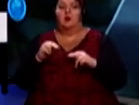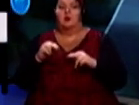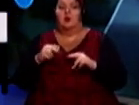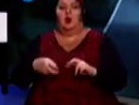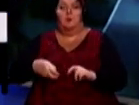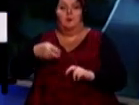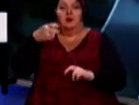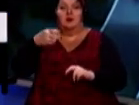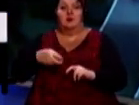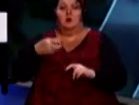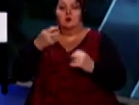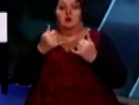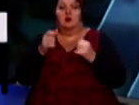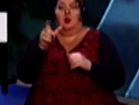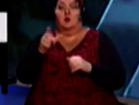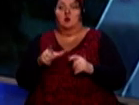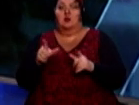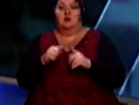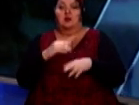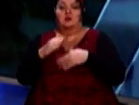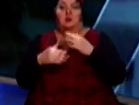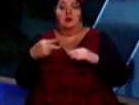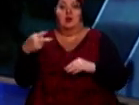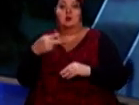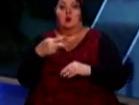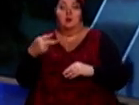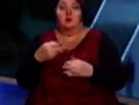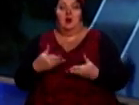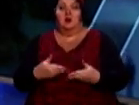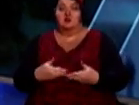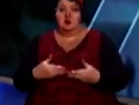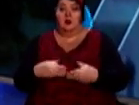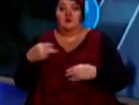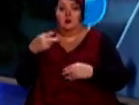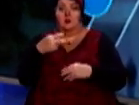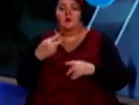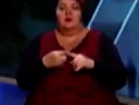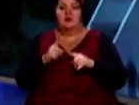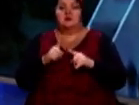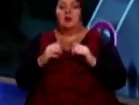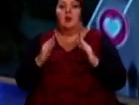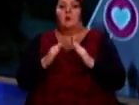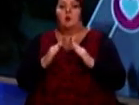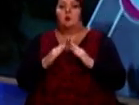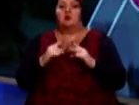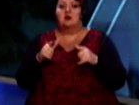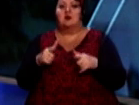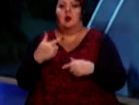підйомник для людей з інвалідністю, для підйому на другий поверх, житловий поверх. Це будинок там,